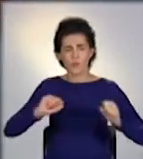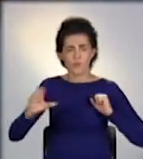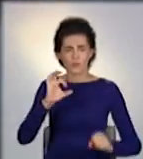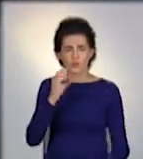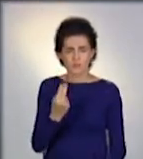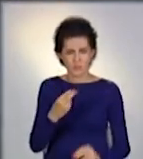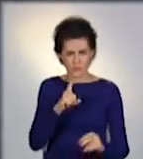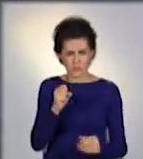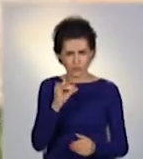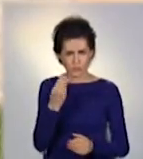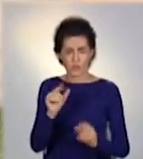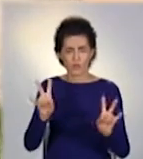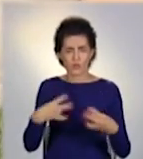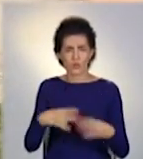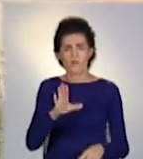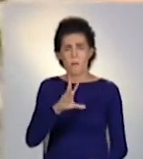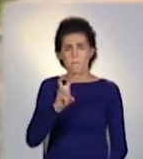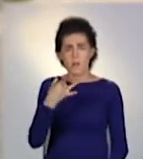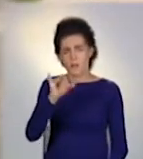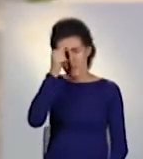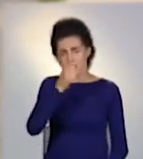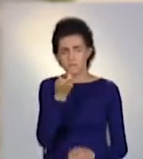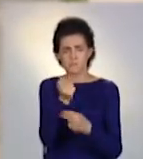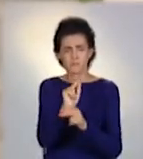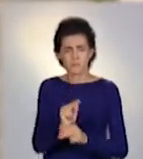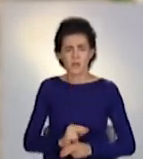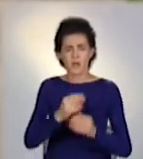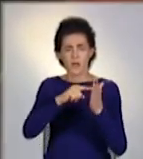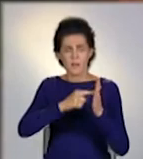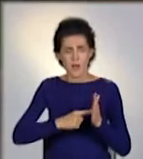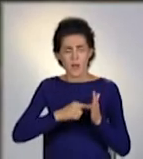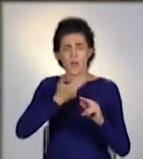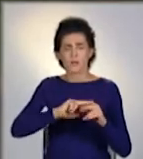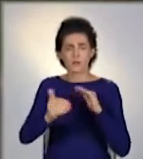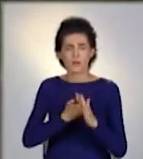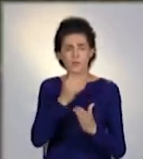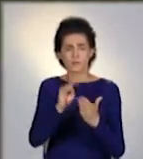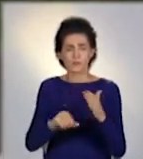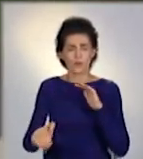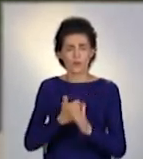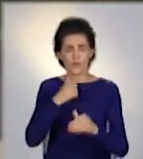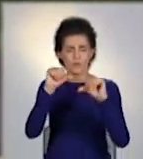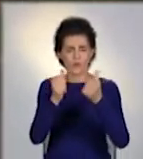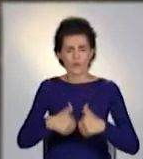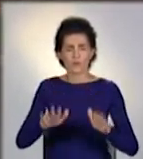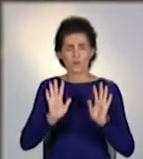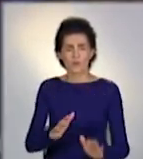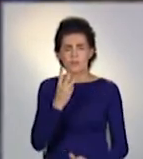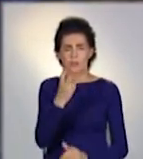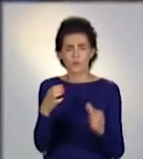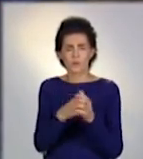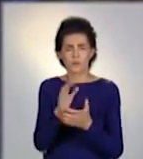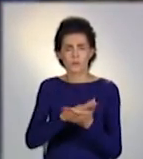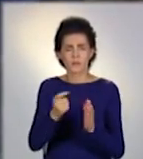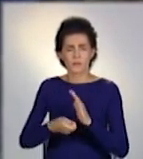не варто, бо в травні урядовці внесли відповідні поправки. Заповнити бланки оновленого зразка мають всього три категорії